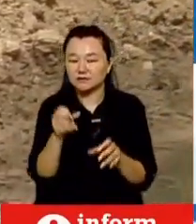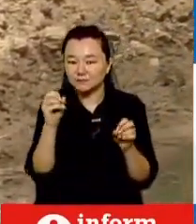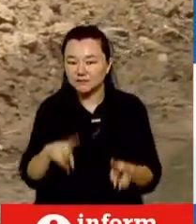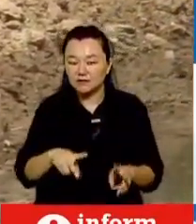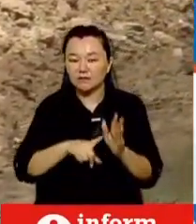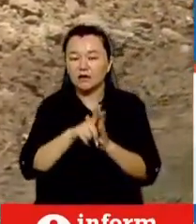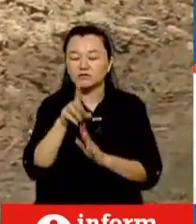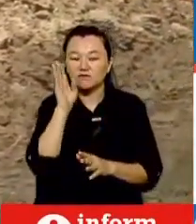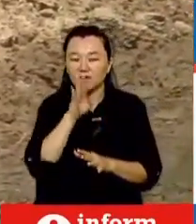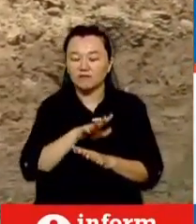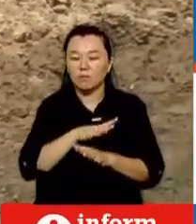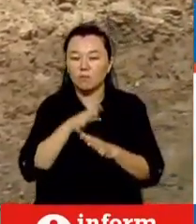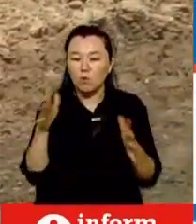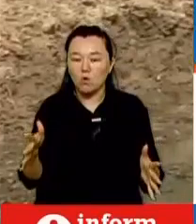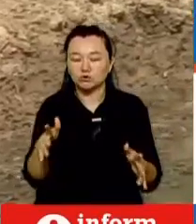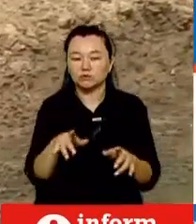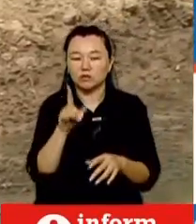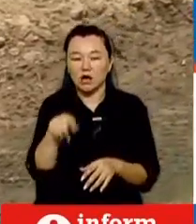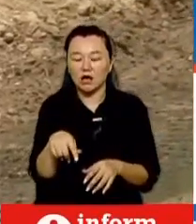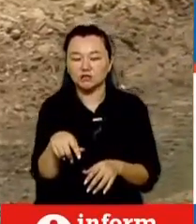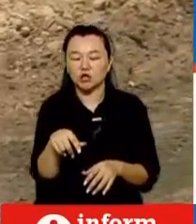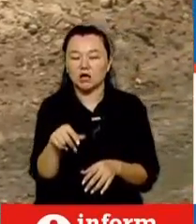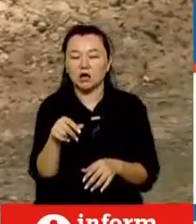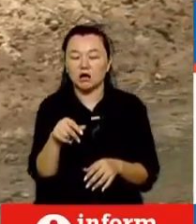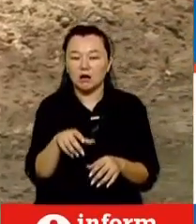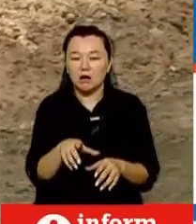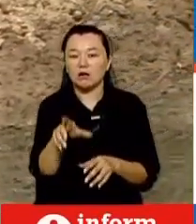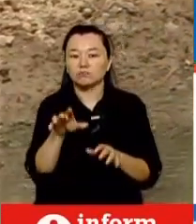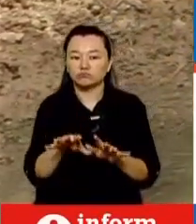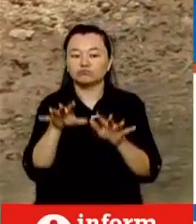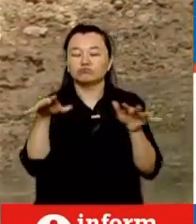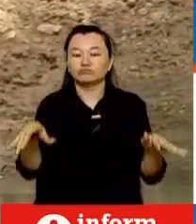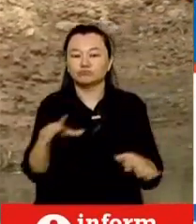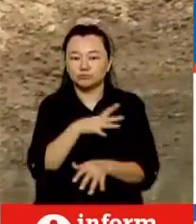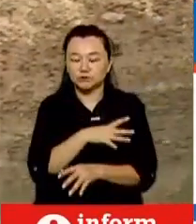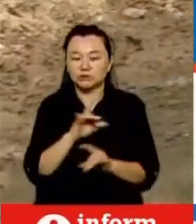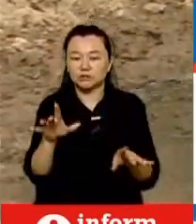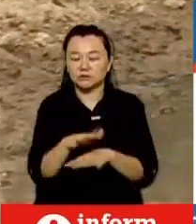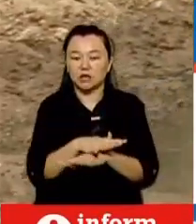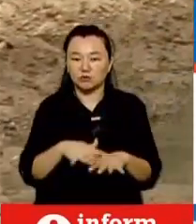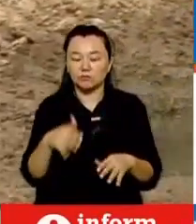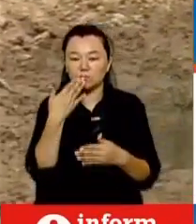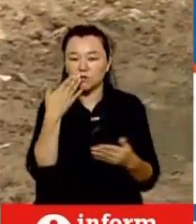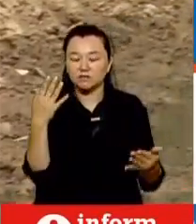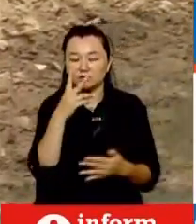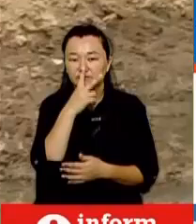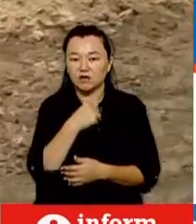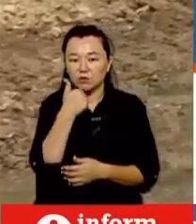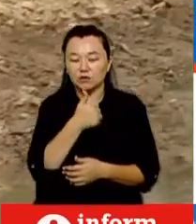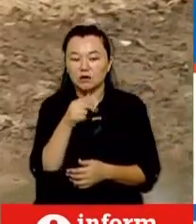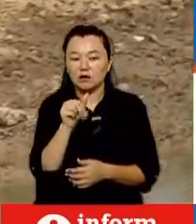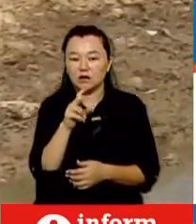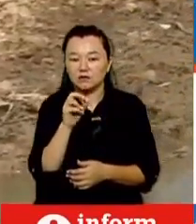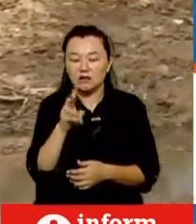баста судың көптігі соншалық тіпті арнасын асып жығылатын еді дейді жергілікті жұрт. Ал бірақ соңғы 2 жылдан бері каналдың